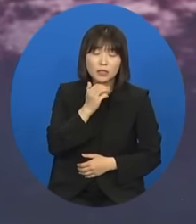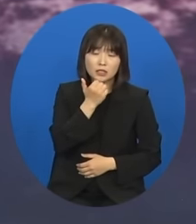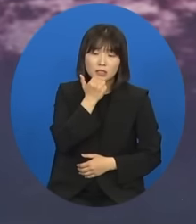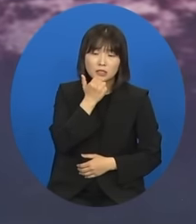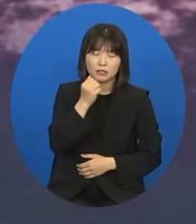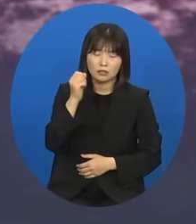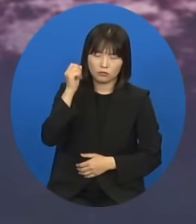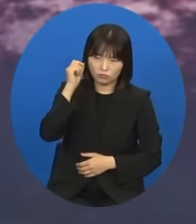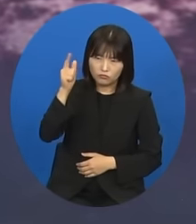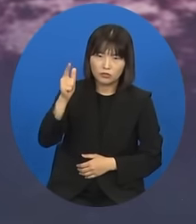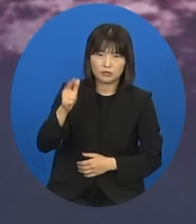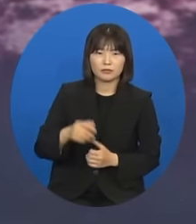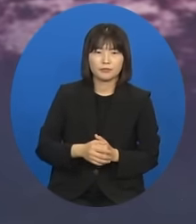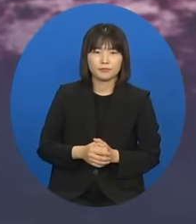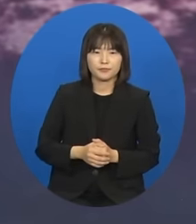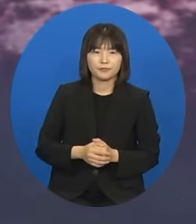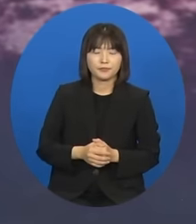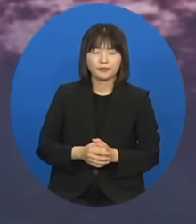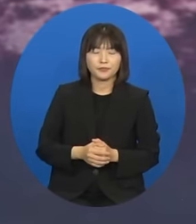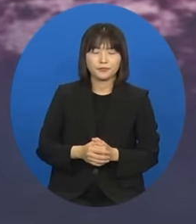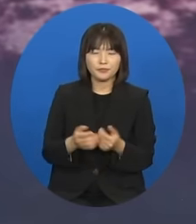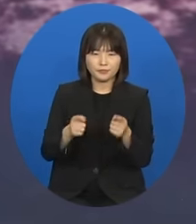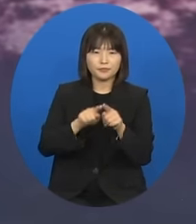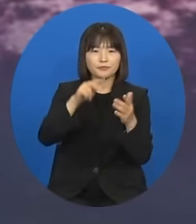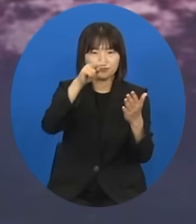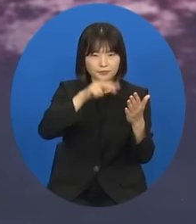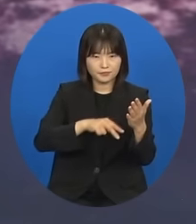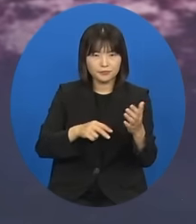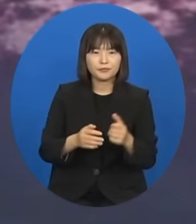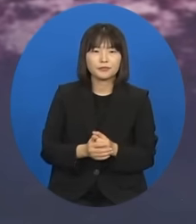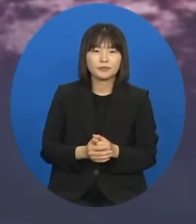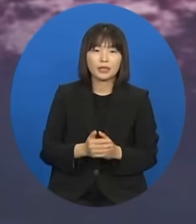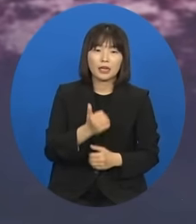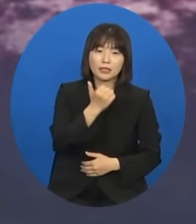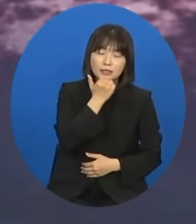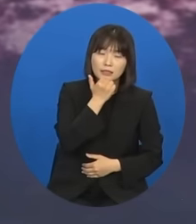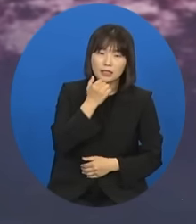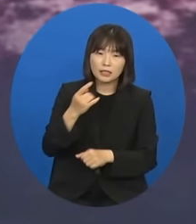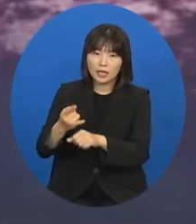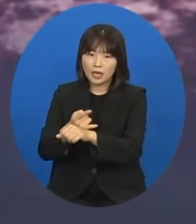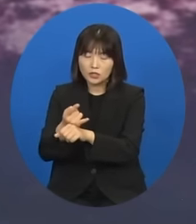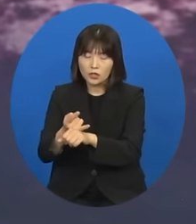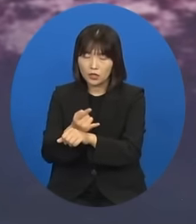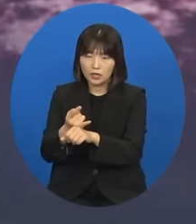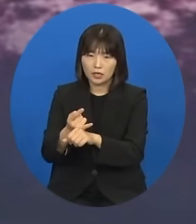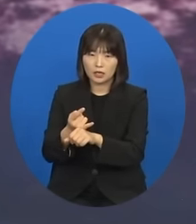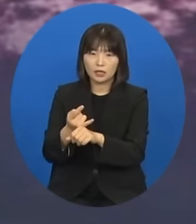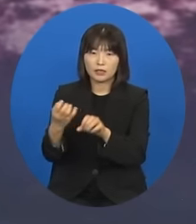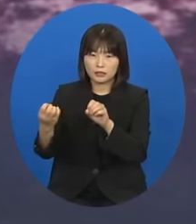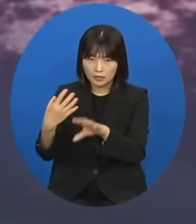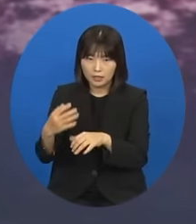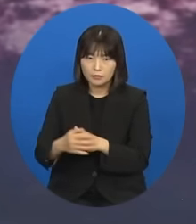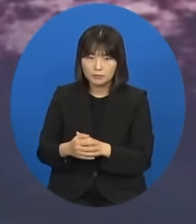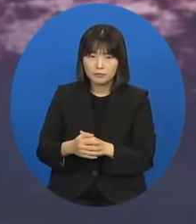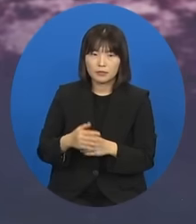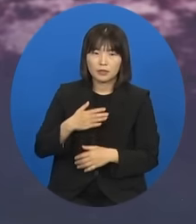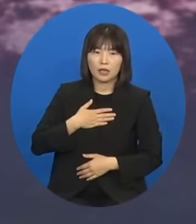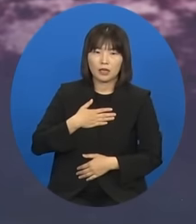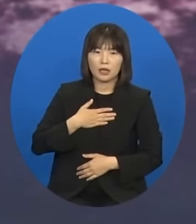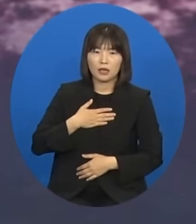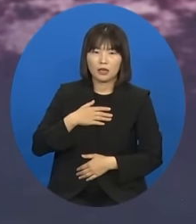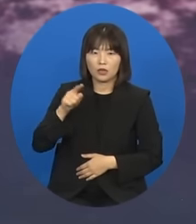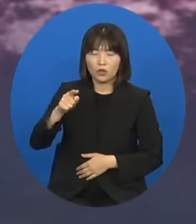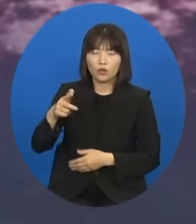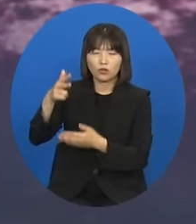나오냐면 3절입니다 자 우리 함께 읽어보겠습니다 시작 이삭이에게 대답하여 이르되 내가 그를 너의 주로